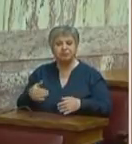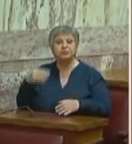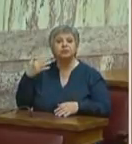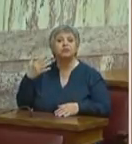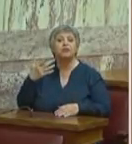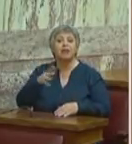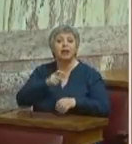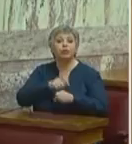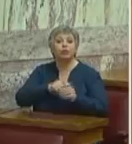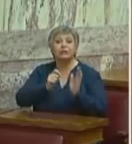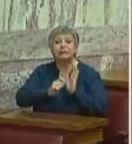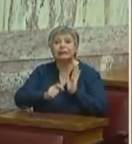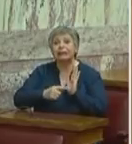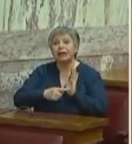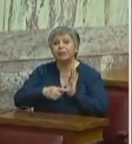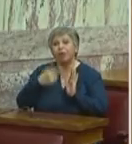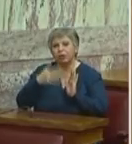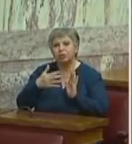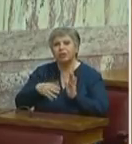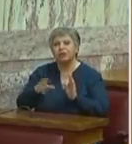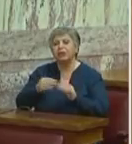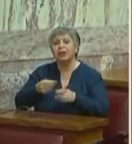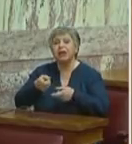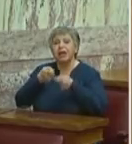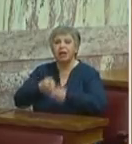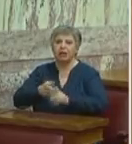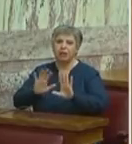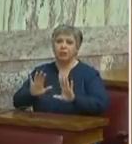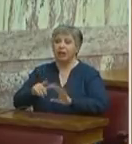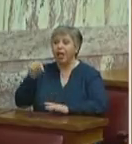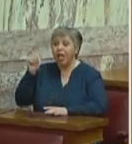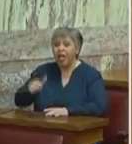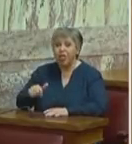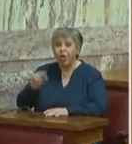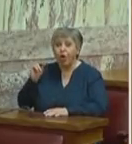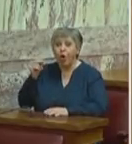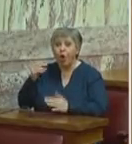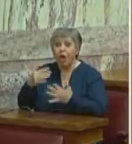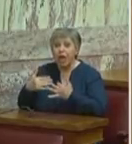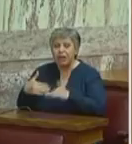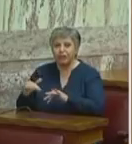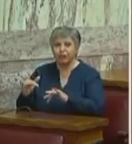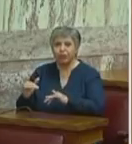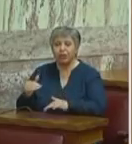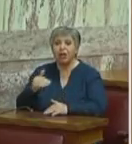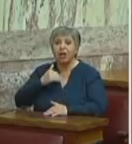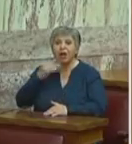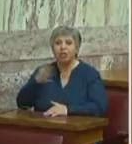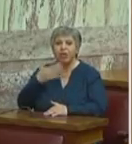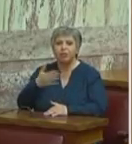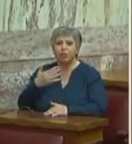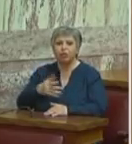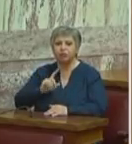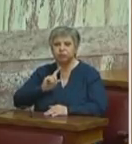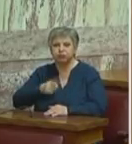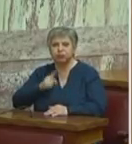άσκηση των καθηκόντων και επομένως δεν υπάγονται στην αρμοδιότητα της Βουλής, ουσιαστικά αποτρέπει την υπαγωγή του στο πεδίο εφαρμογής του άρθρου 86